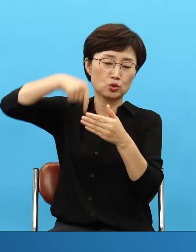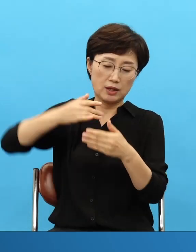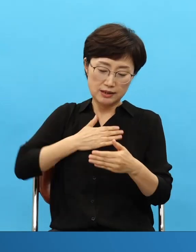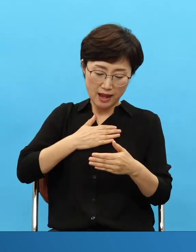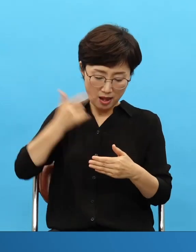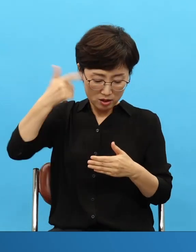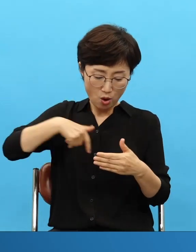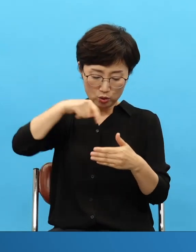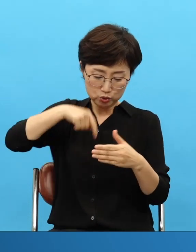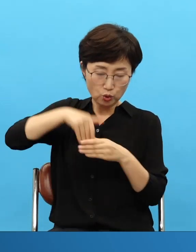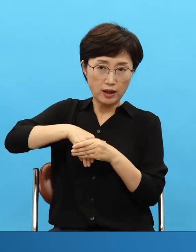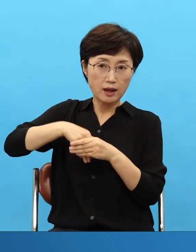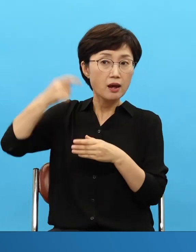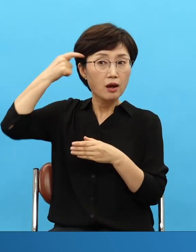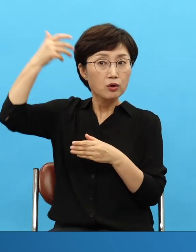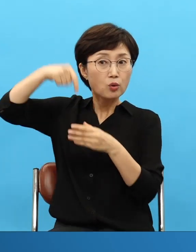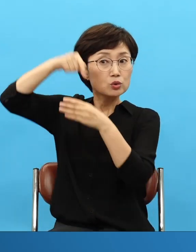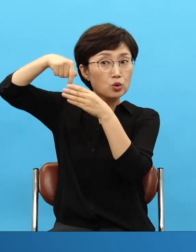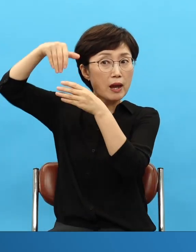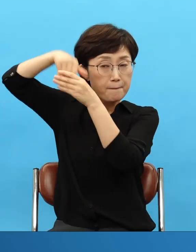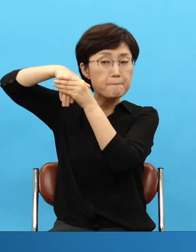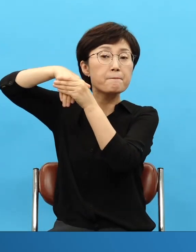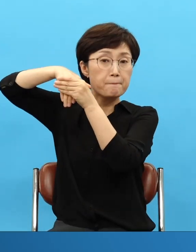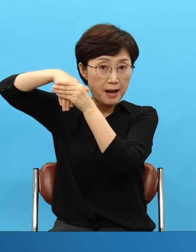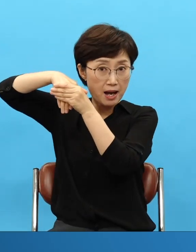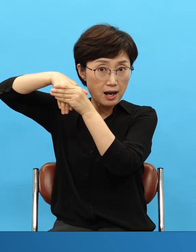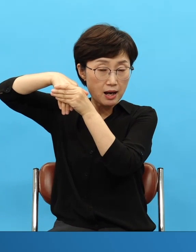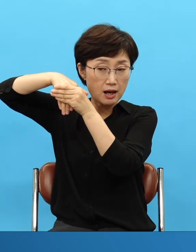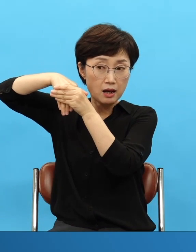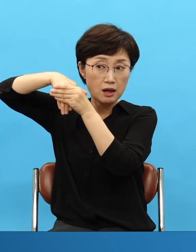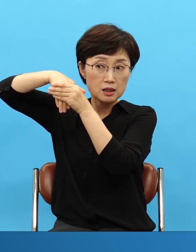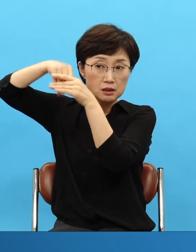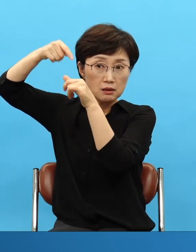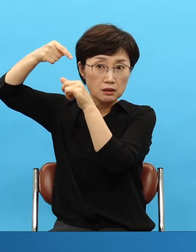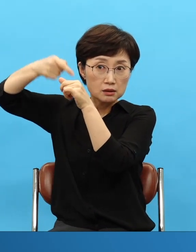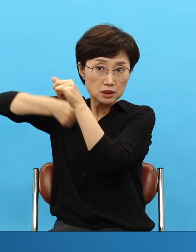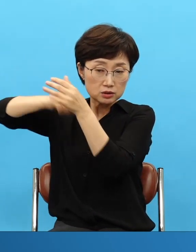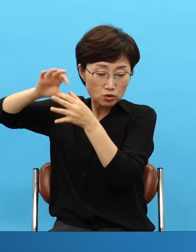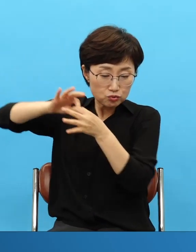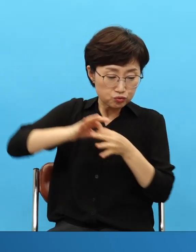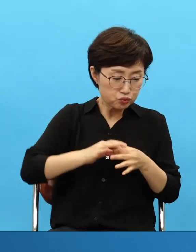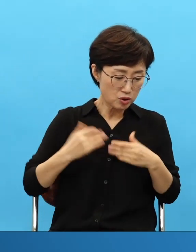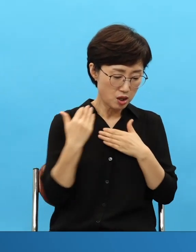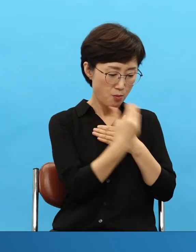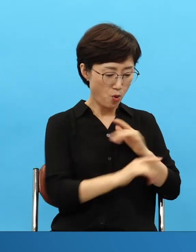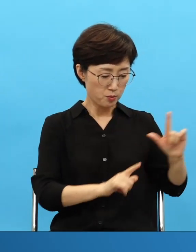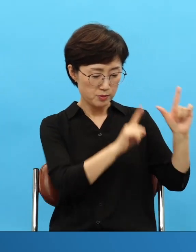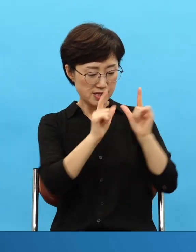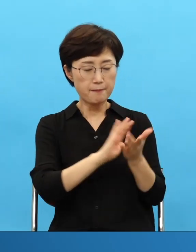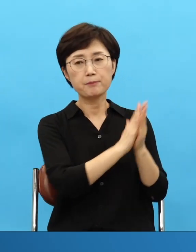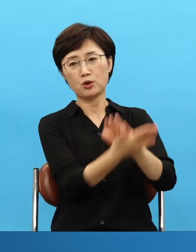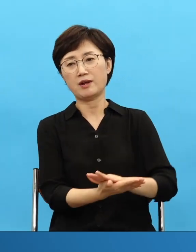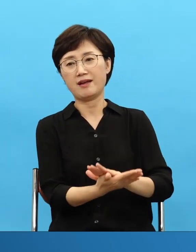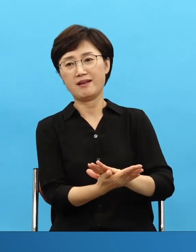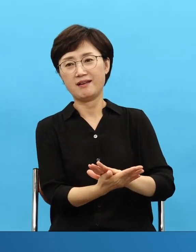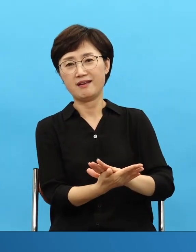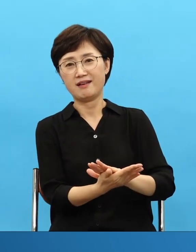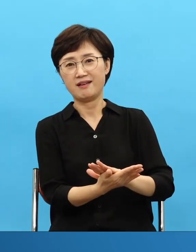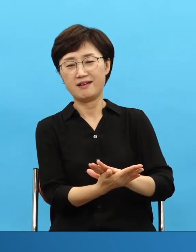your soul. 그래서 내 영혼아 여호와를 찬양하라. That's why exalt the Lord, my